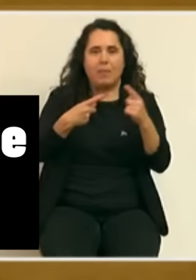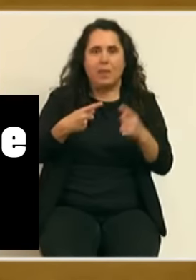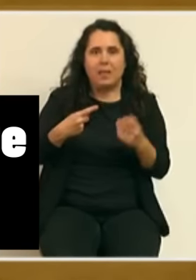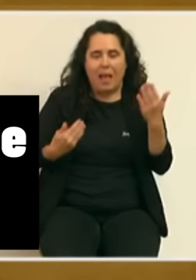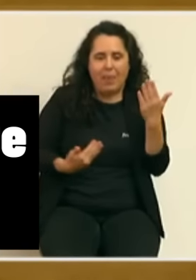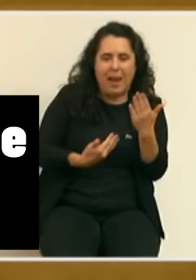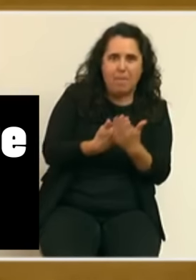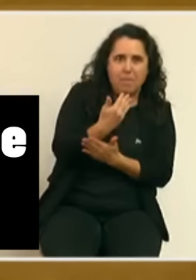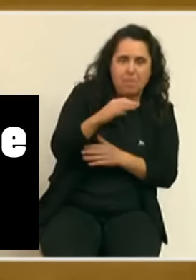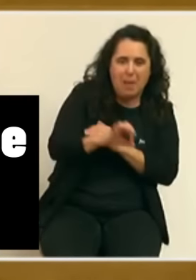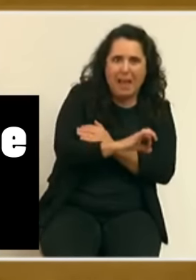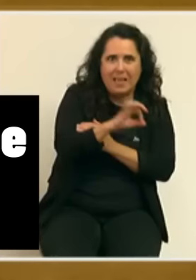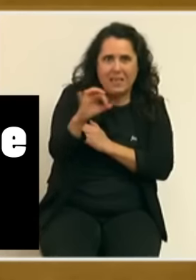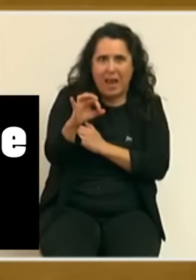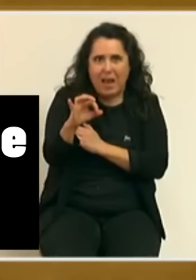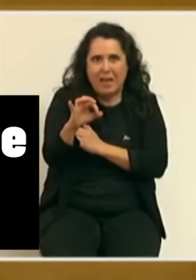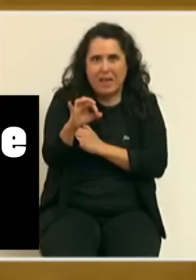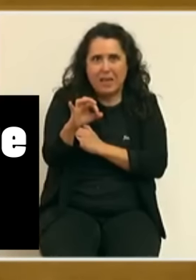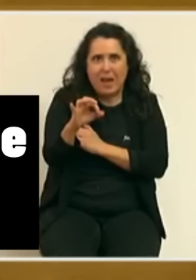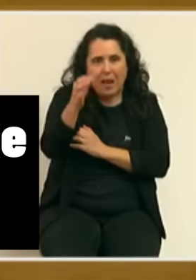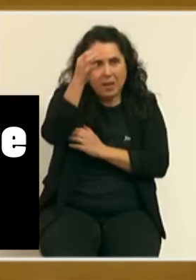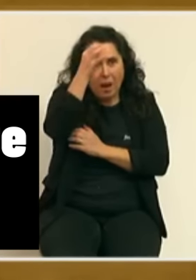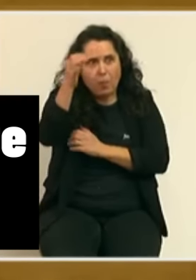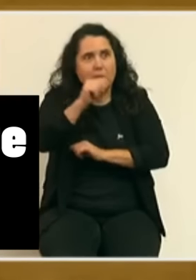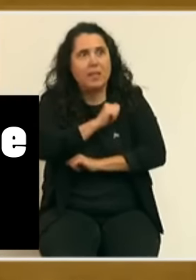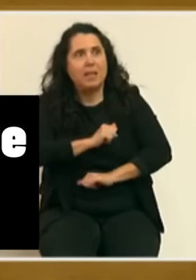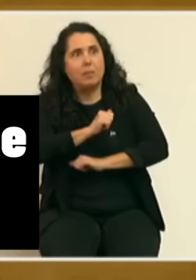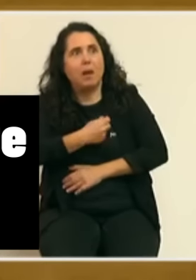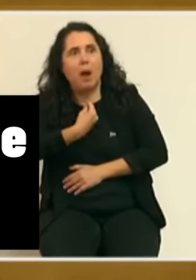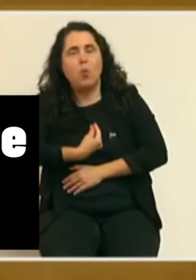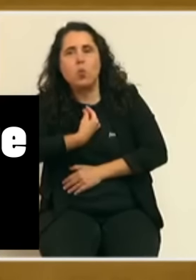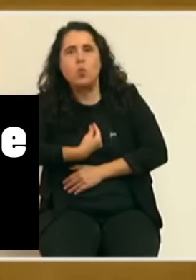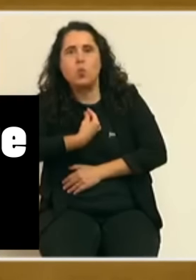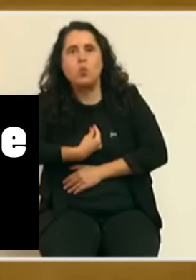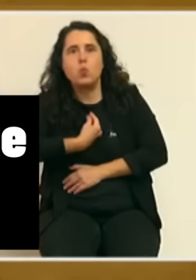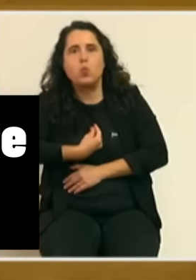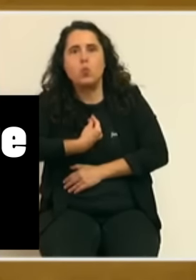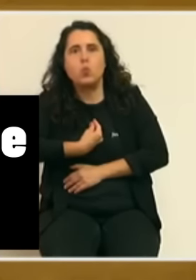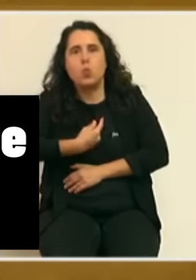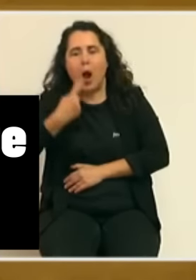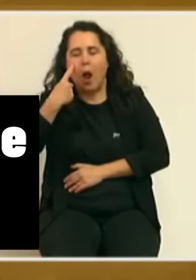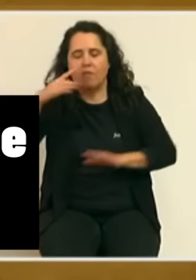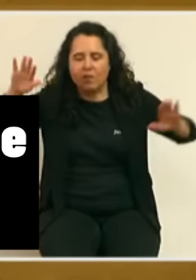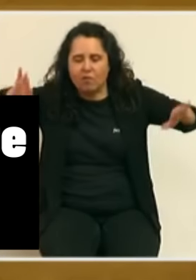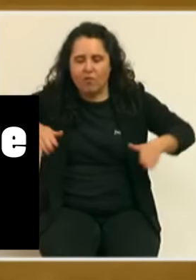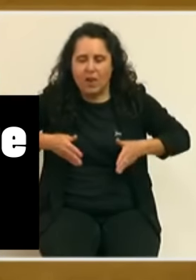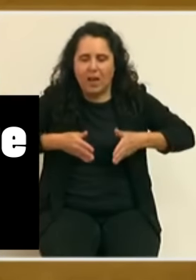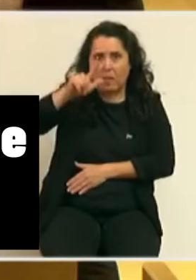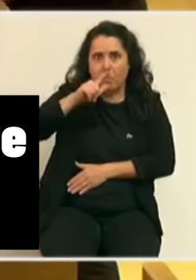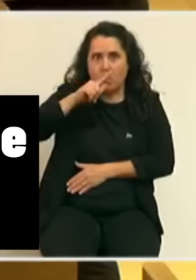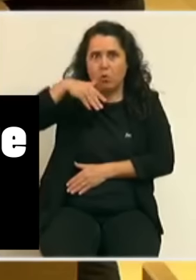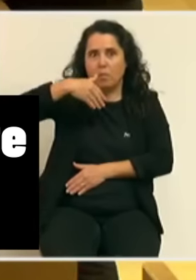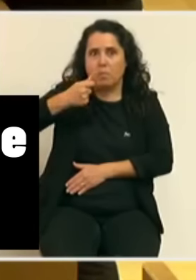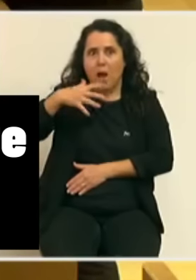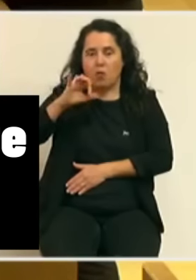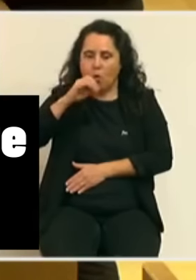matinada, mentre els pobres ja s'esperava amb preocupació la barrancada del Pollo i l'arribada del Magre.